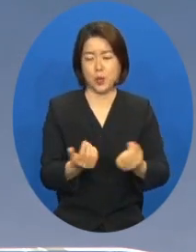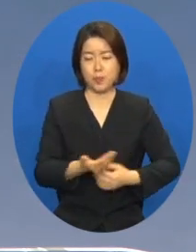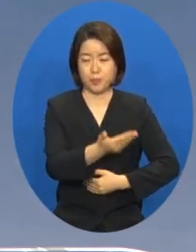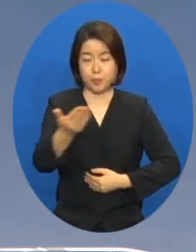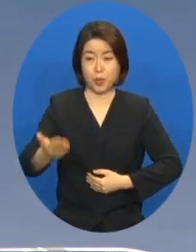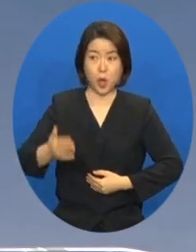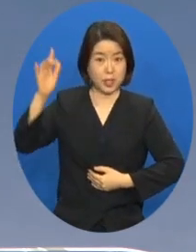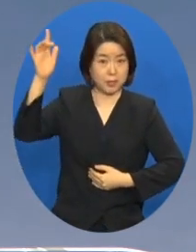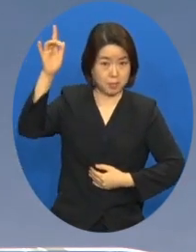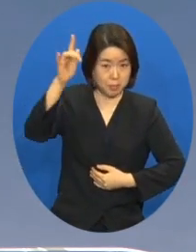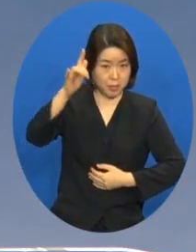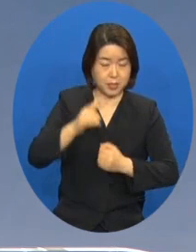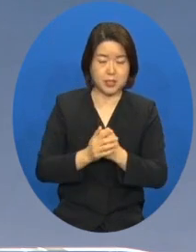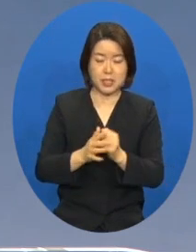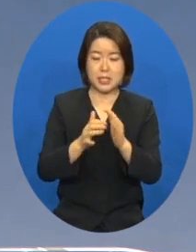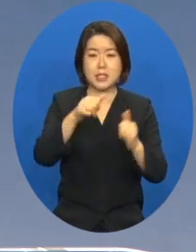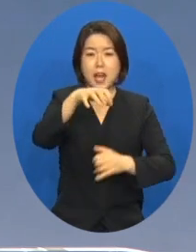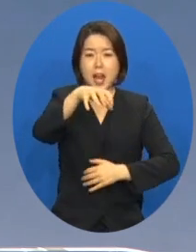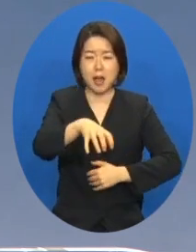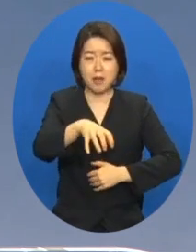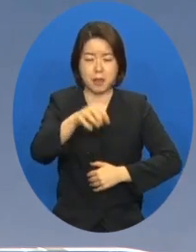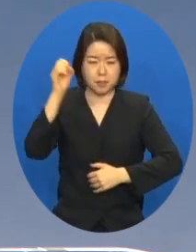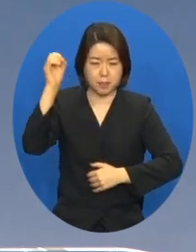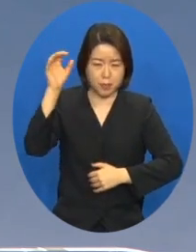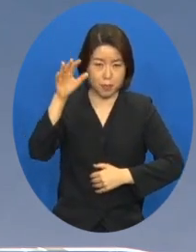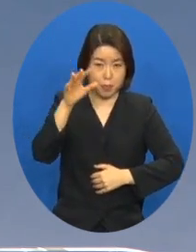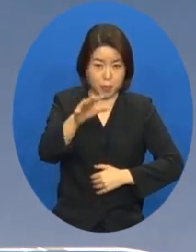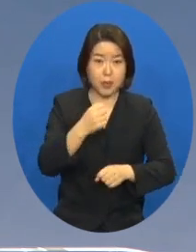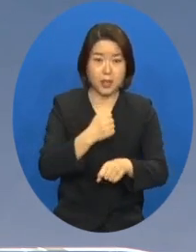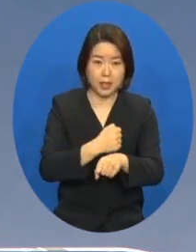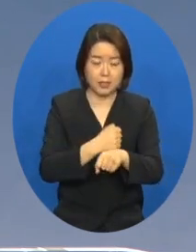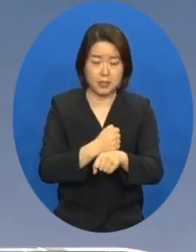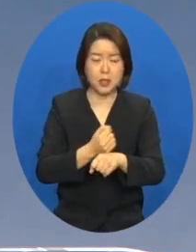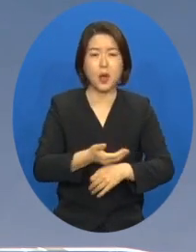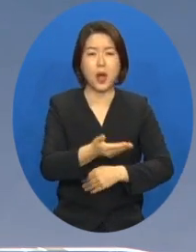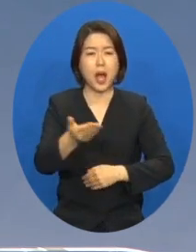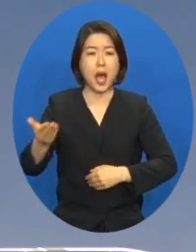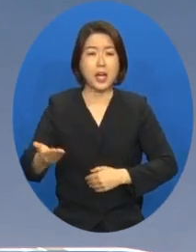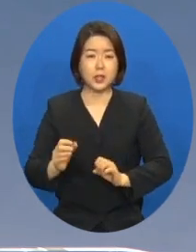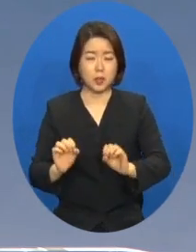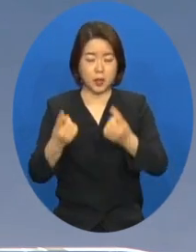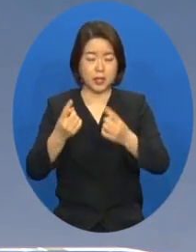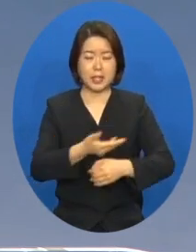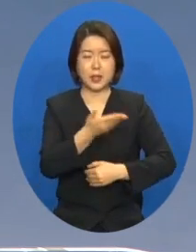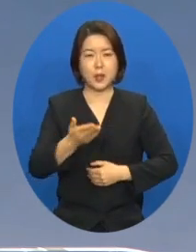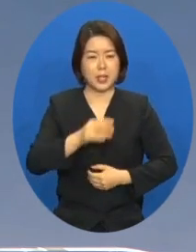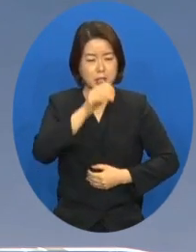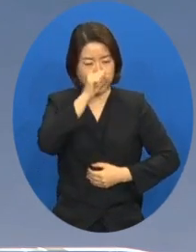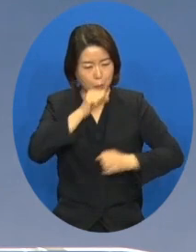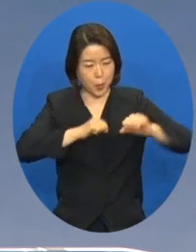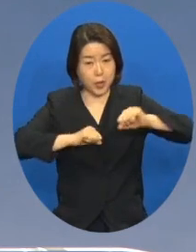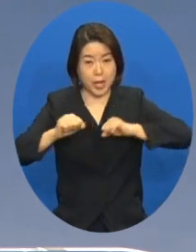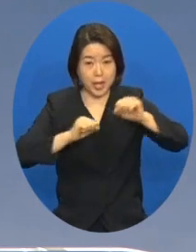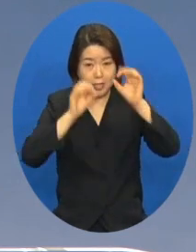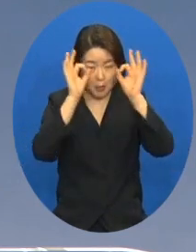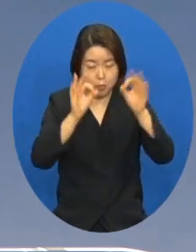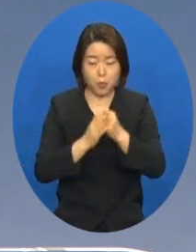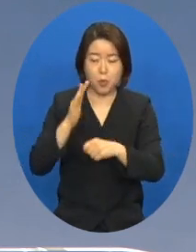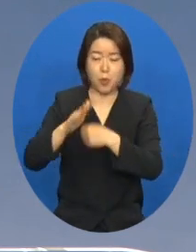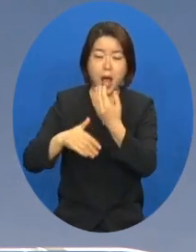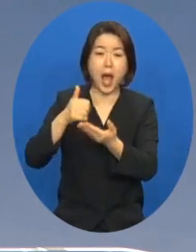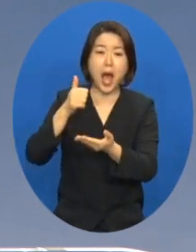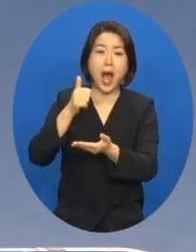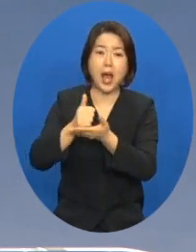너희 빛이 사람 앞에 비치게 하여 그들로 너희 착한 행실을 보고 하늘에 계신 너희